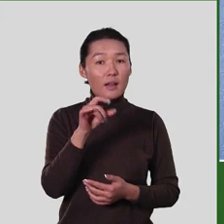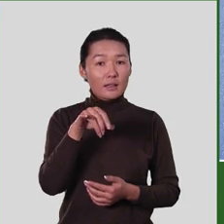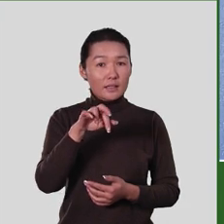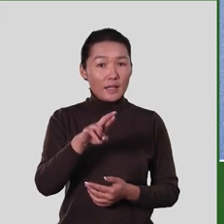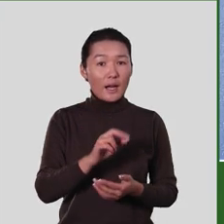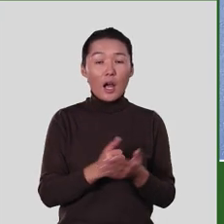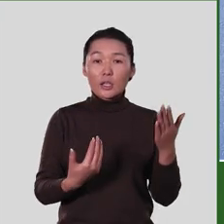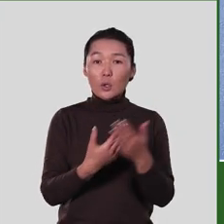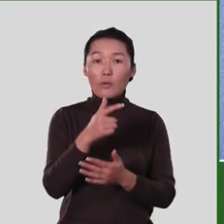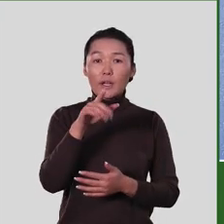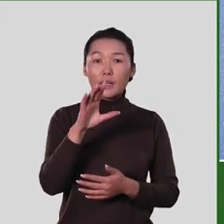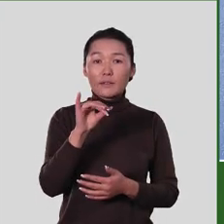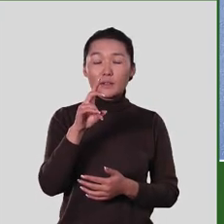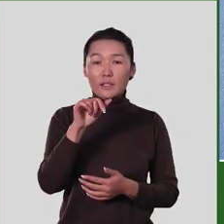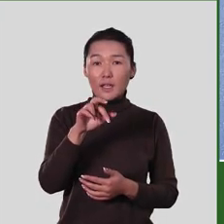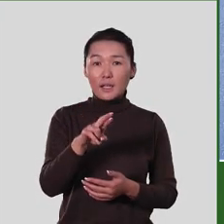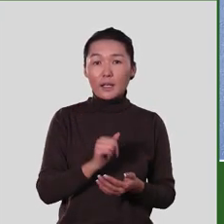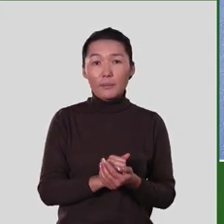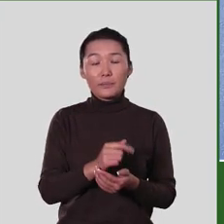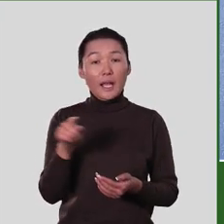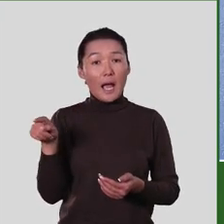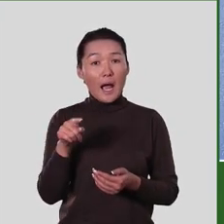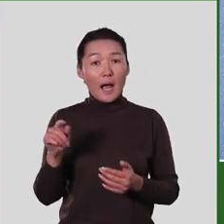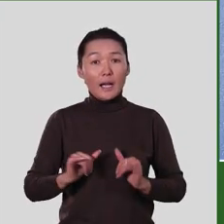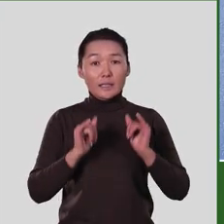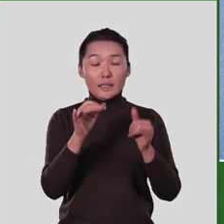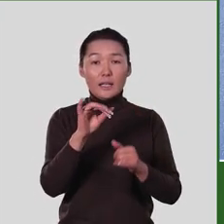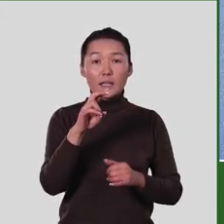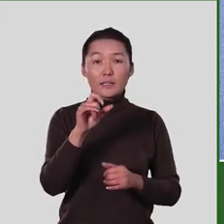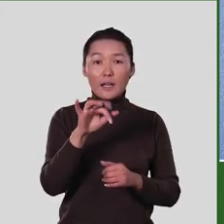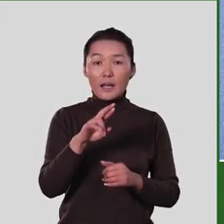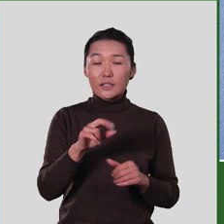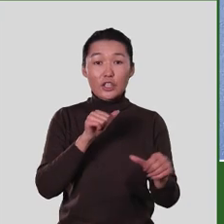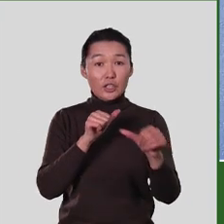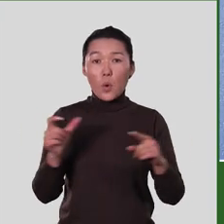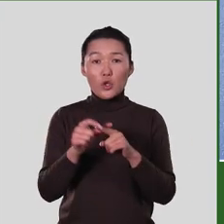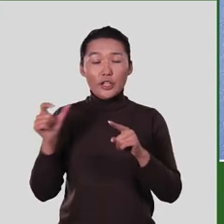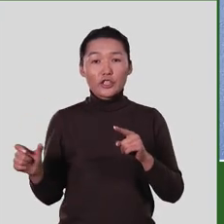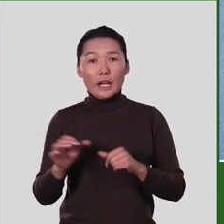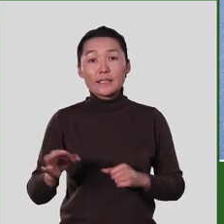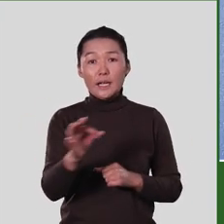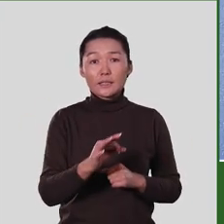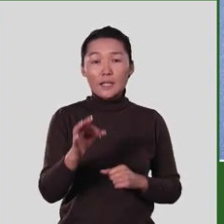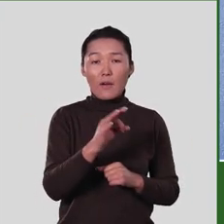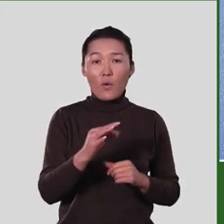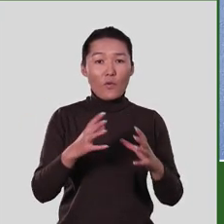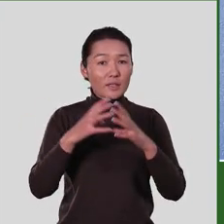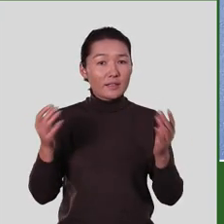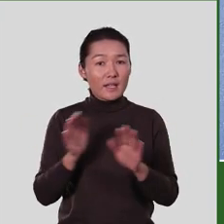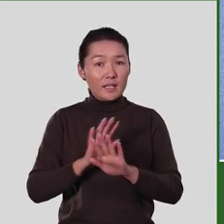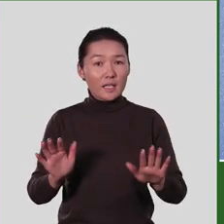Гвинея. Но они для Океании исключение. Большая часть островов весьма